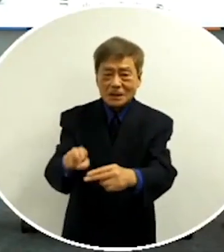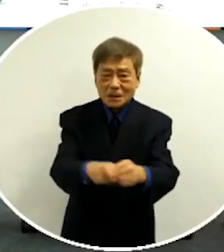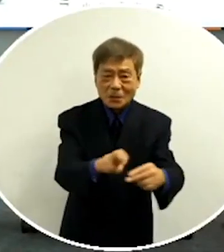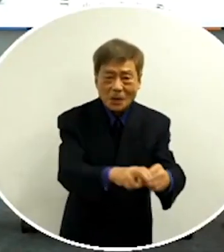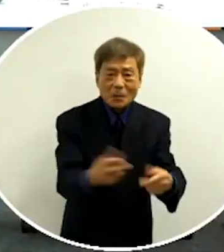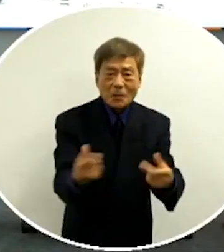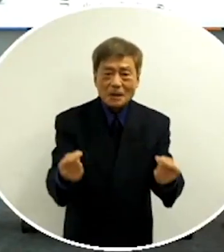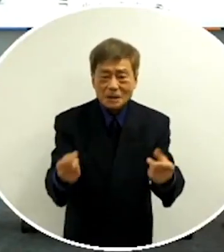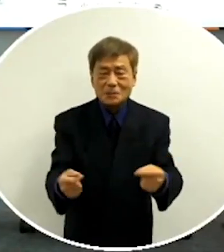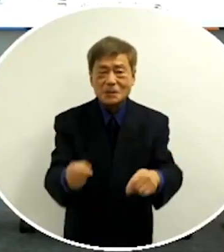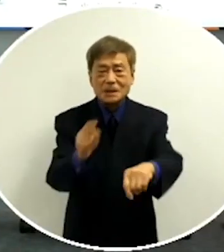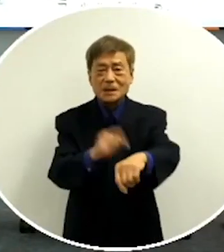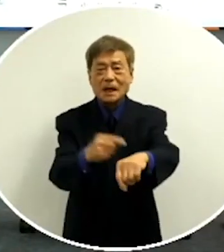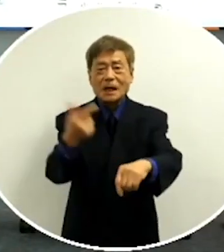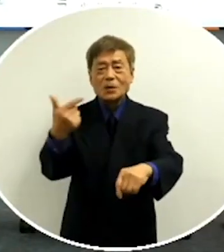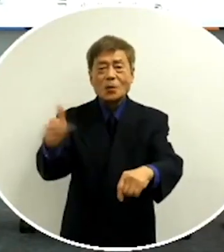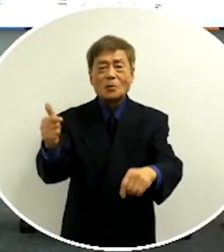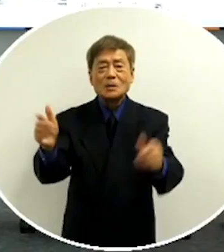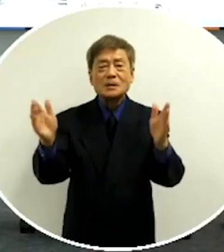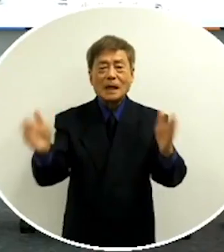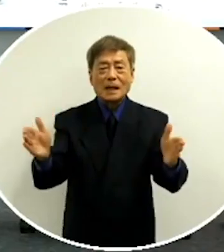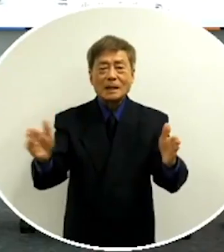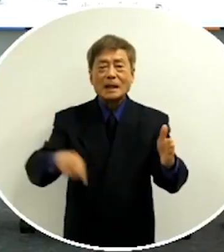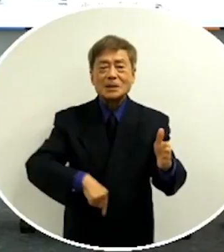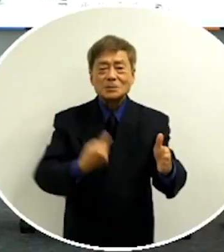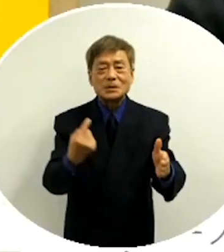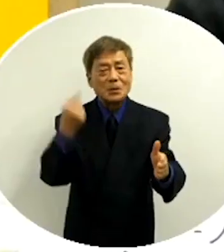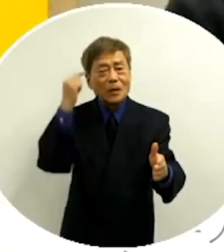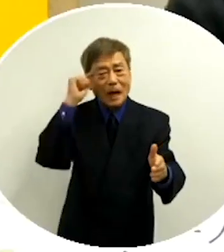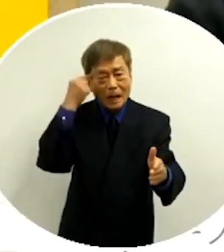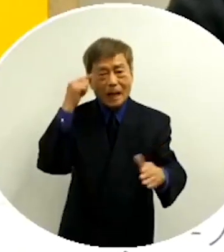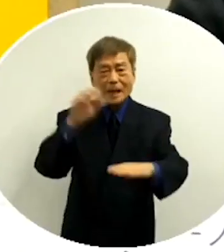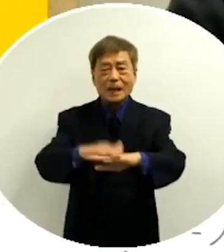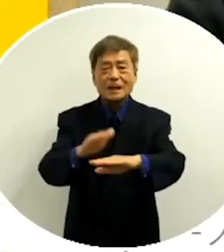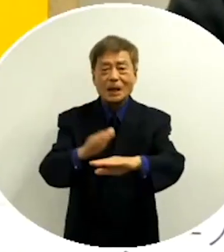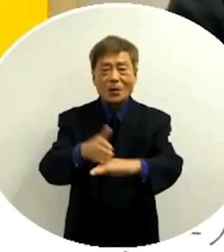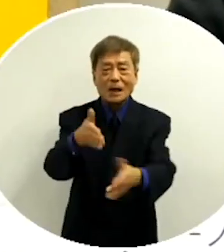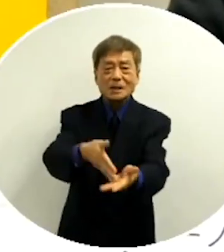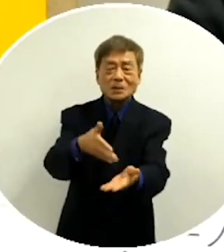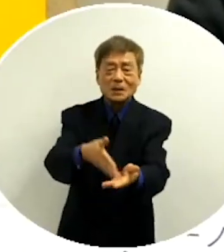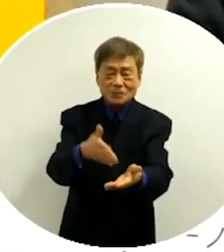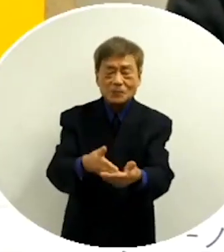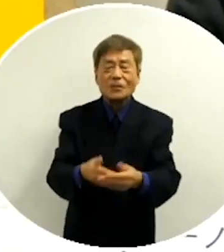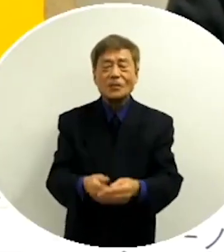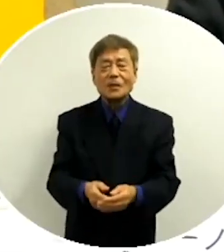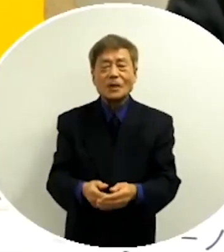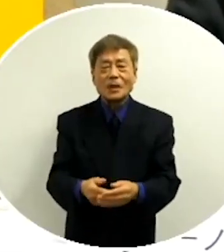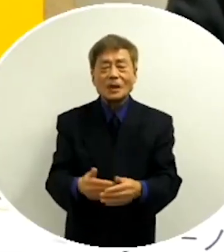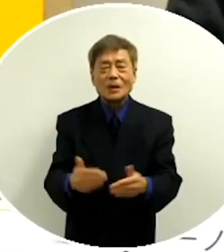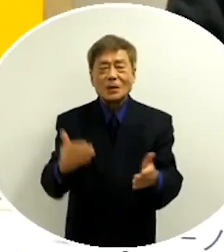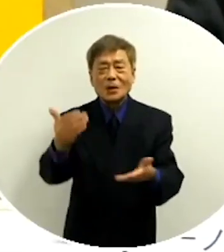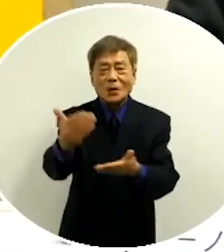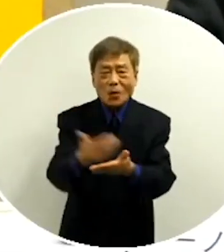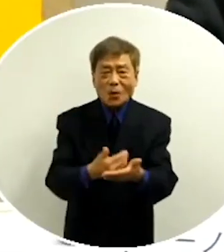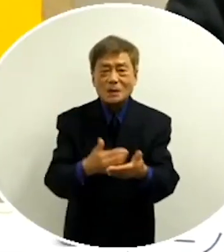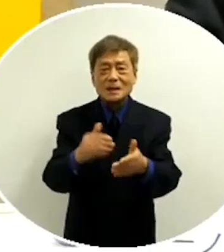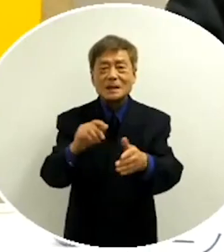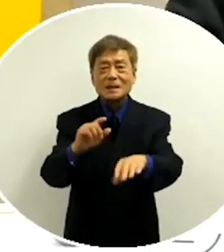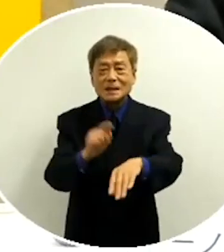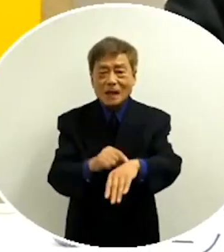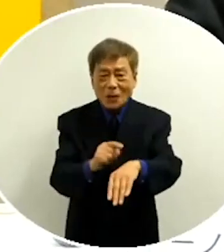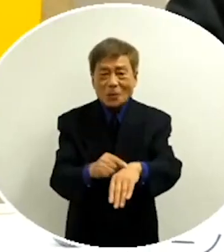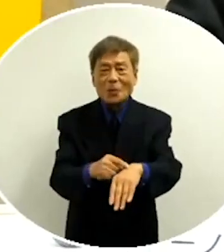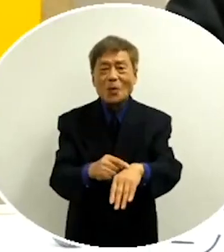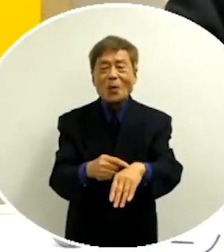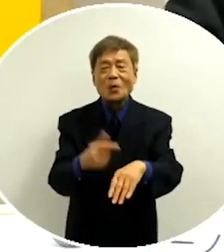の政権を探ノブ含めて覚えてください残り時間3分前1分毎30秒前のボードを表示します